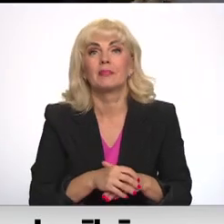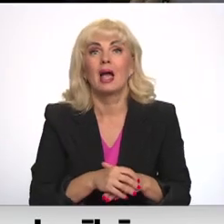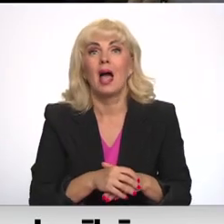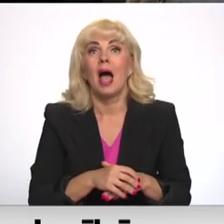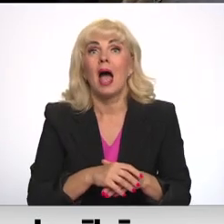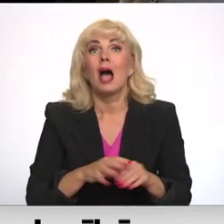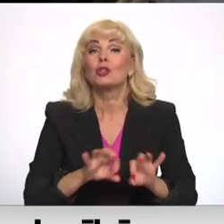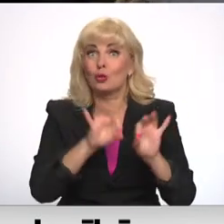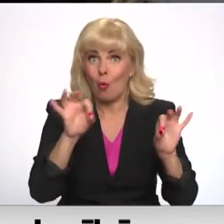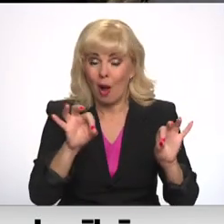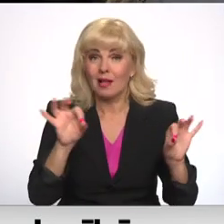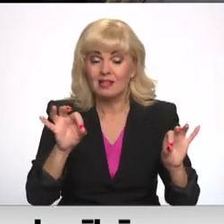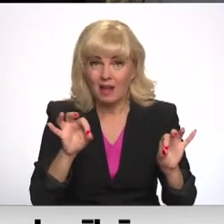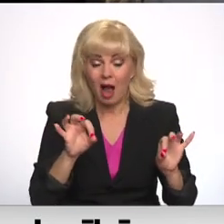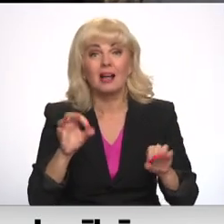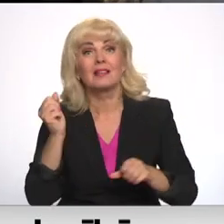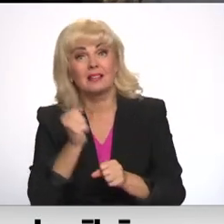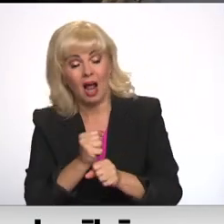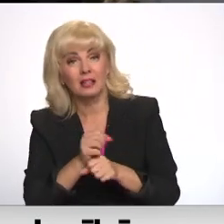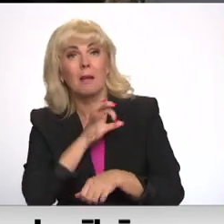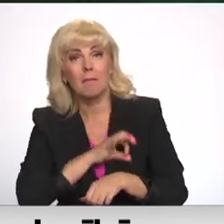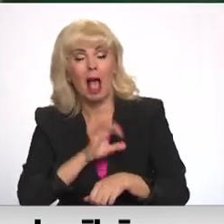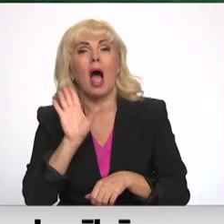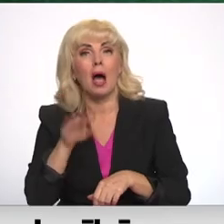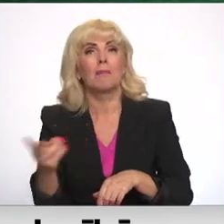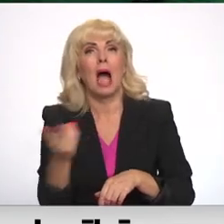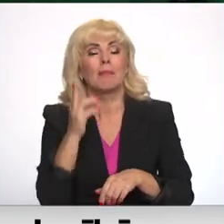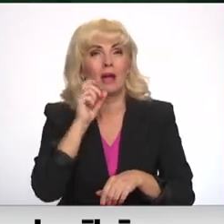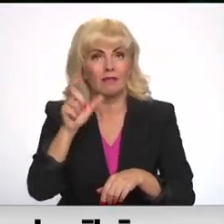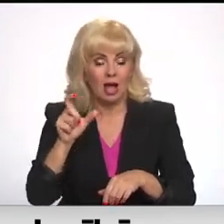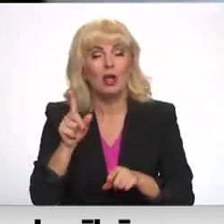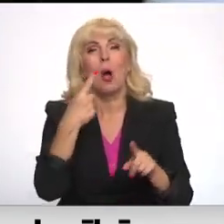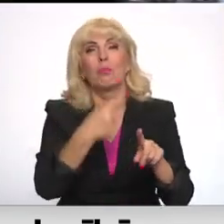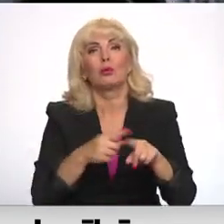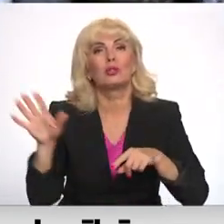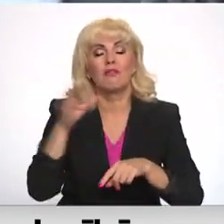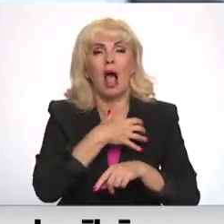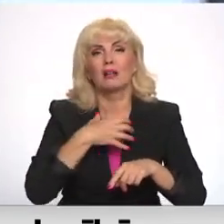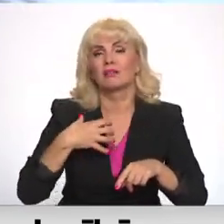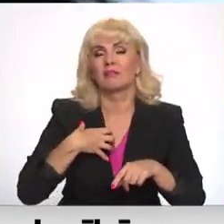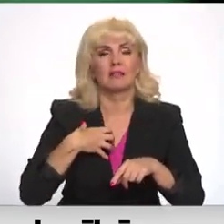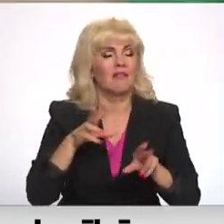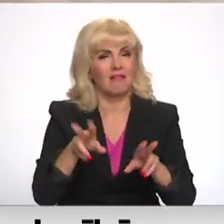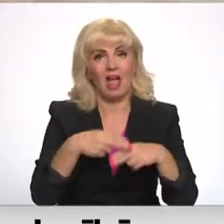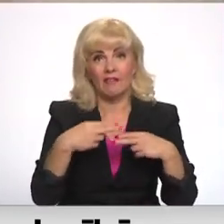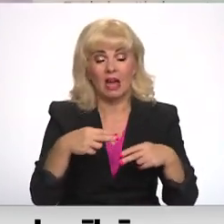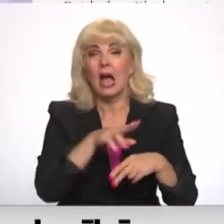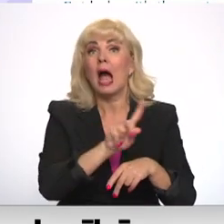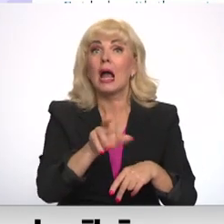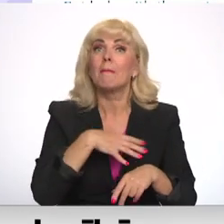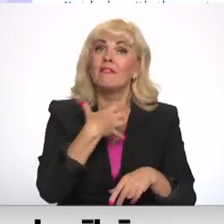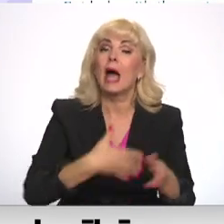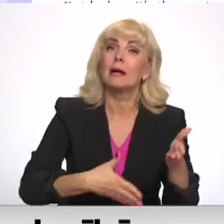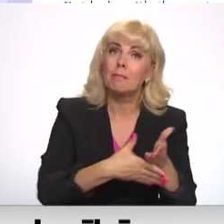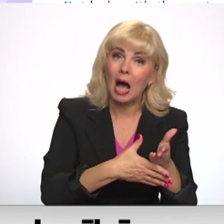ar skolas atsākšanos strādāt un pelnīt varēs abi vecāki un valsts atbalstu nevajadzēs. Taču tiem, kuriem palīdzība